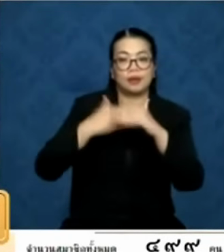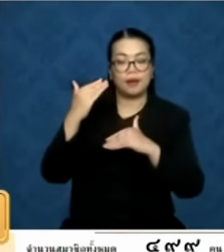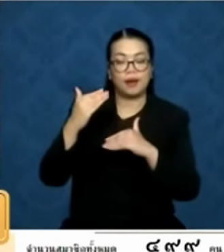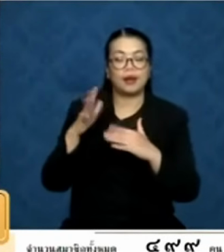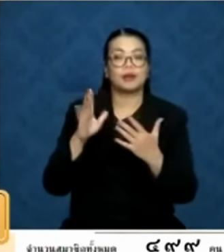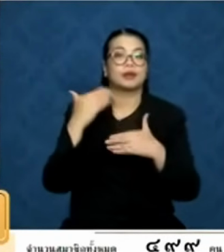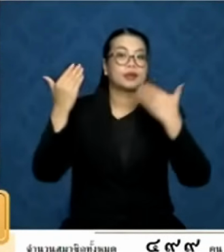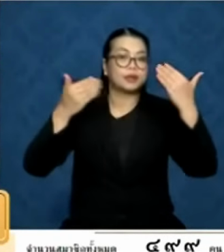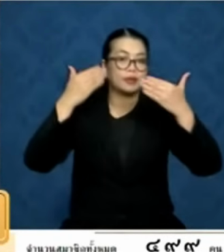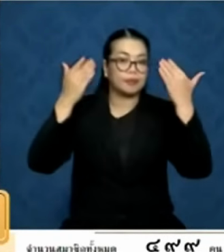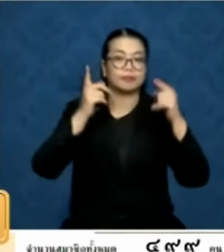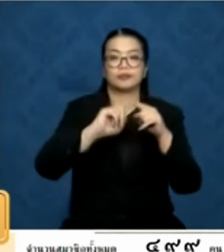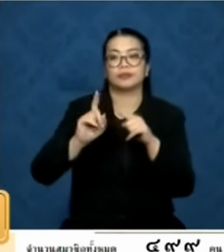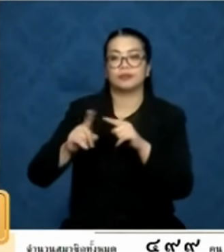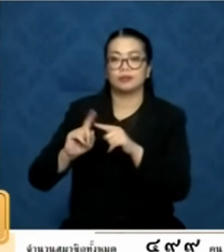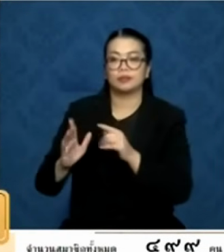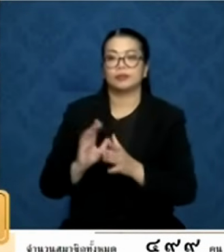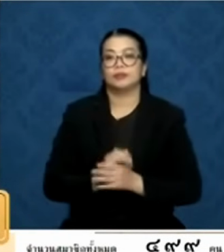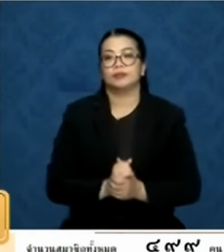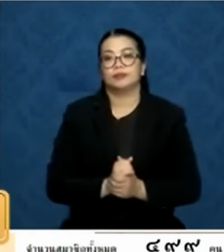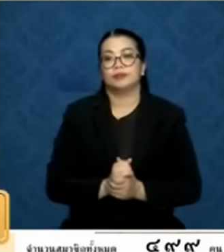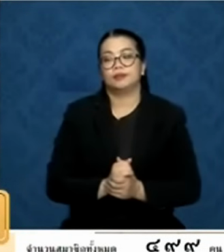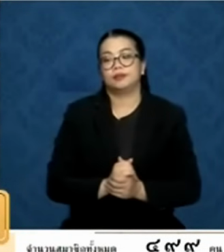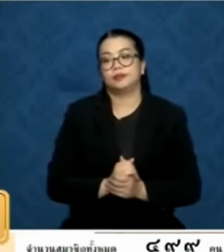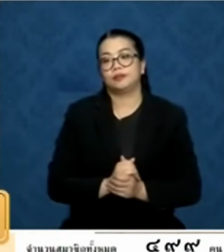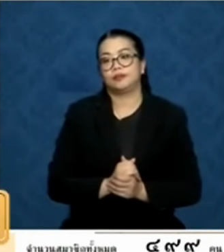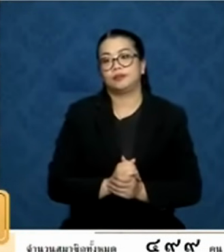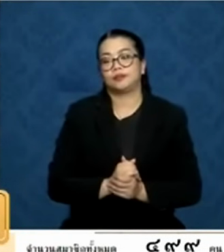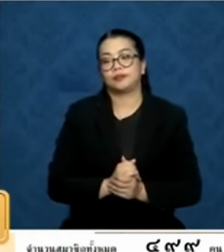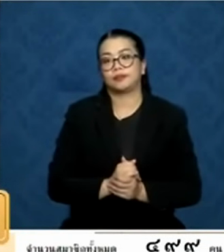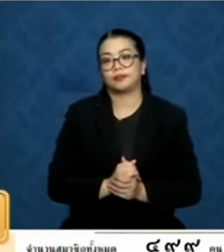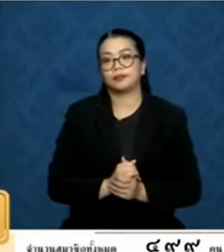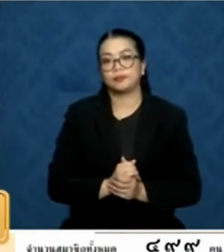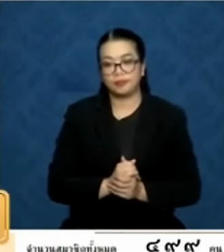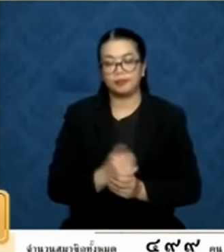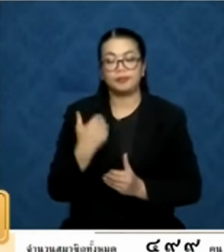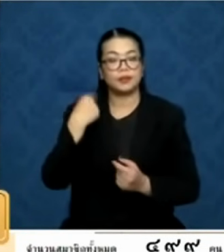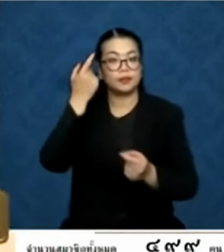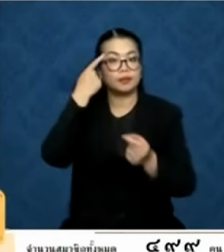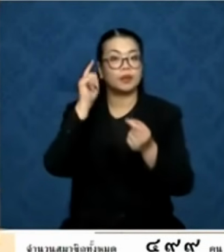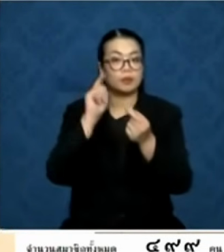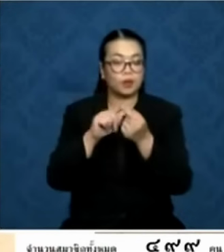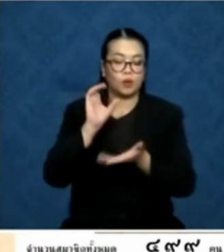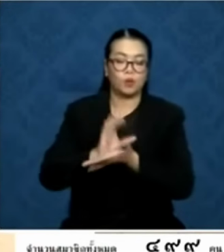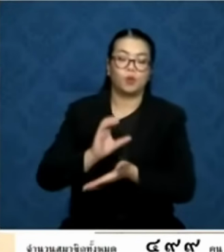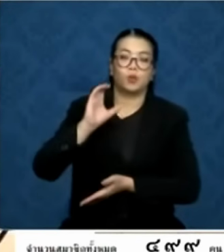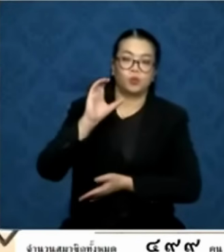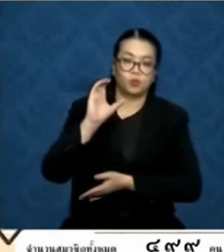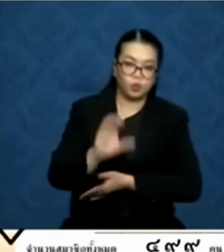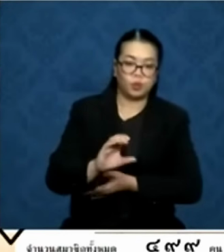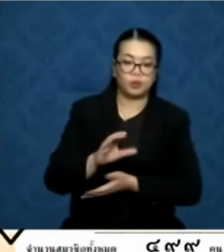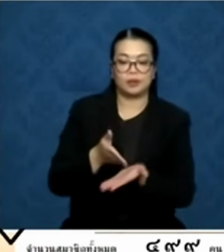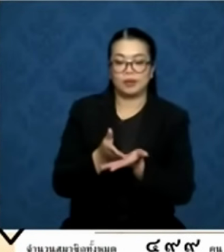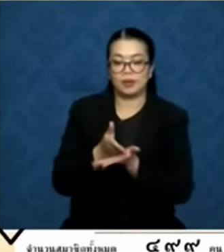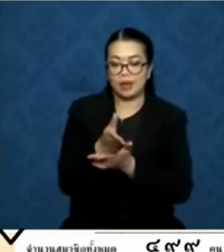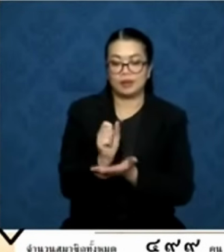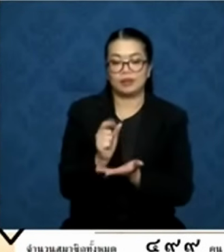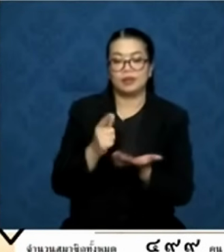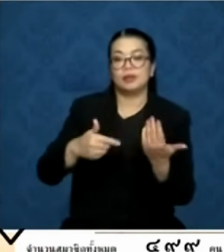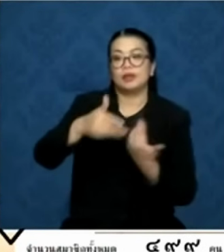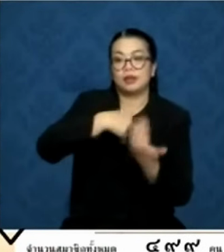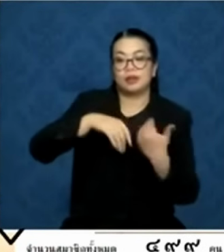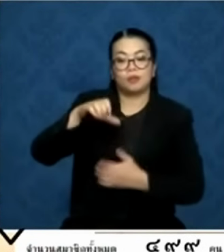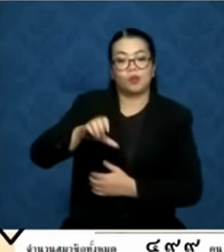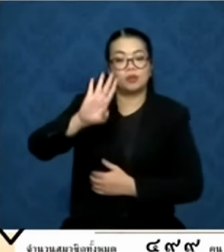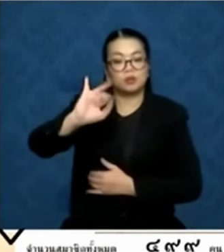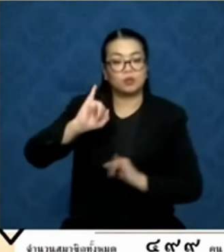จที่ทันสมัยและเป็นมิตรต่อสิ่งแวดล้อมมีเป้าหมายให้เกิดการลงทุนที่แท้จริงในเขตพัฒนาพิเศษเศรษฐกิจ